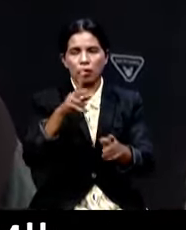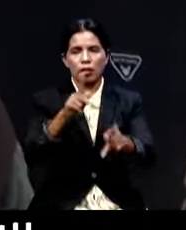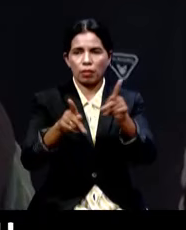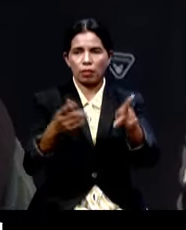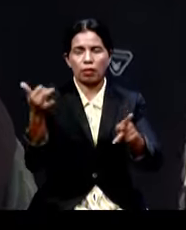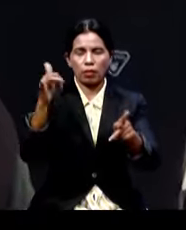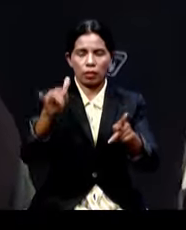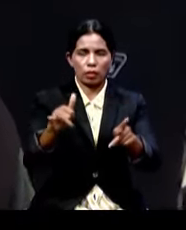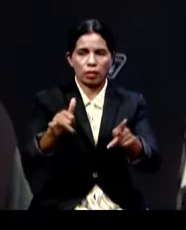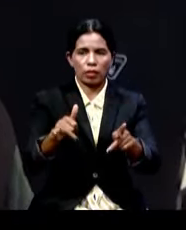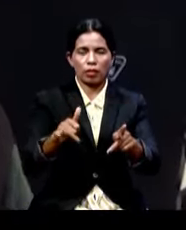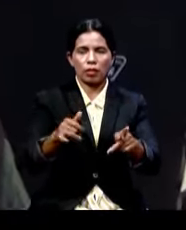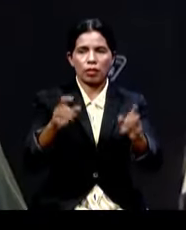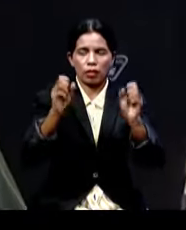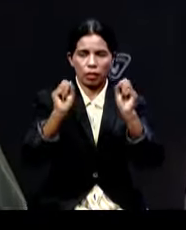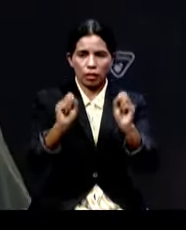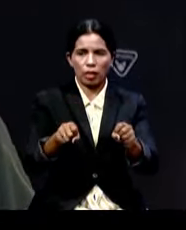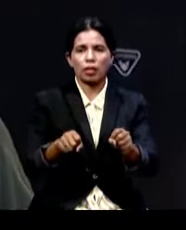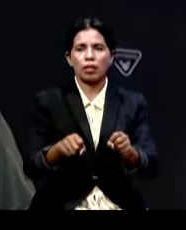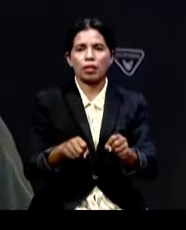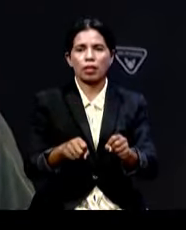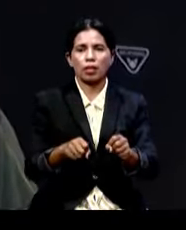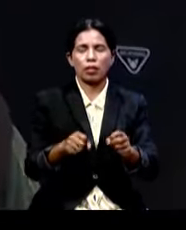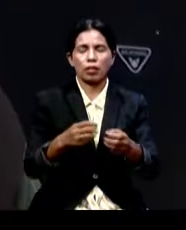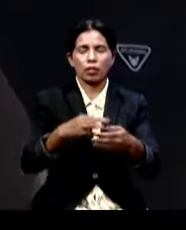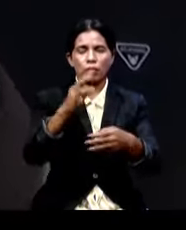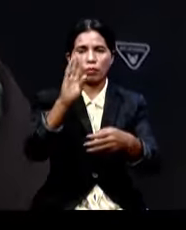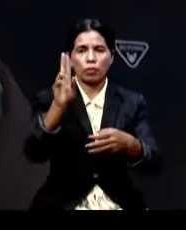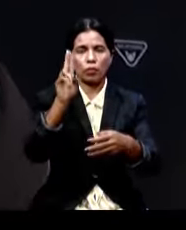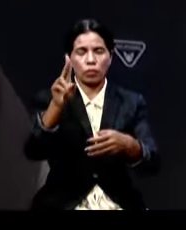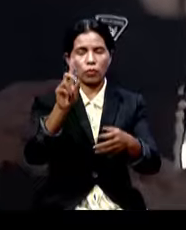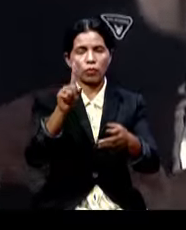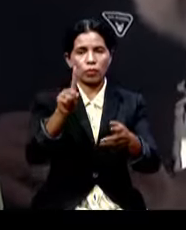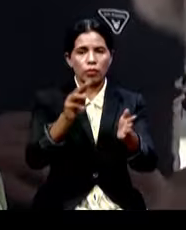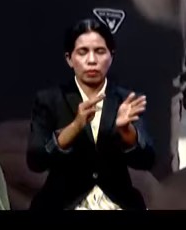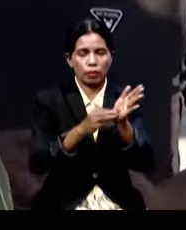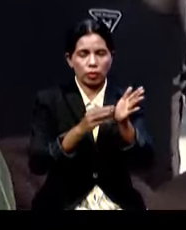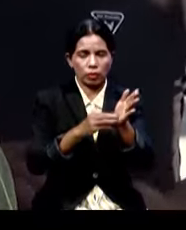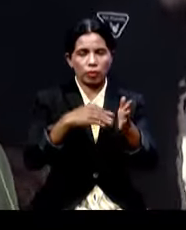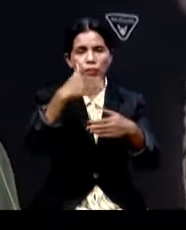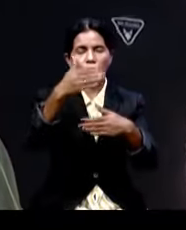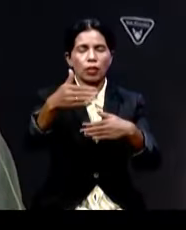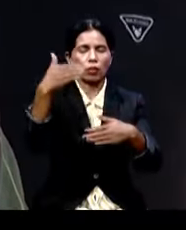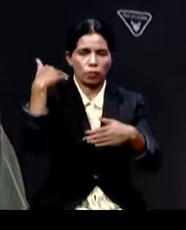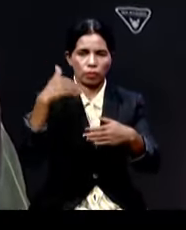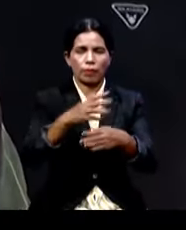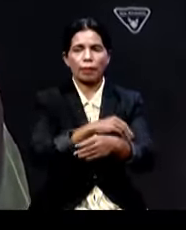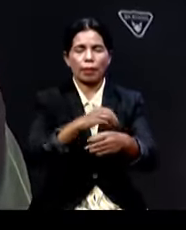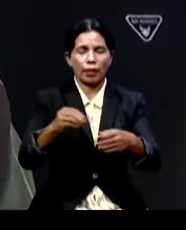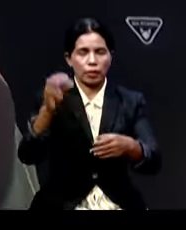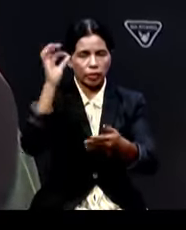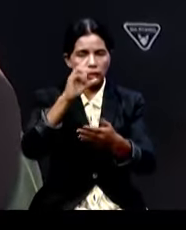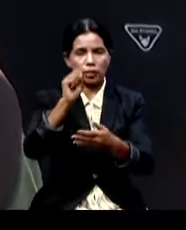de susleza tum deretamente dian tenki un metro bakotu ko dos metro bakotu ano orang si susleza sekretar estado topo